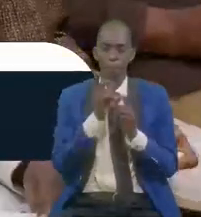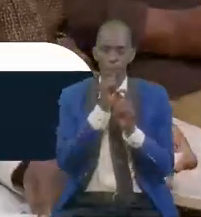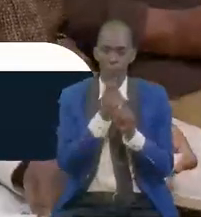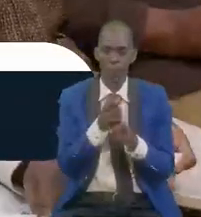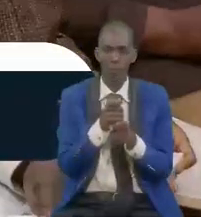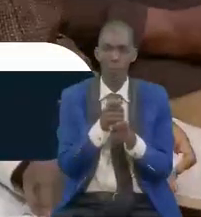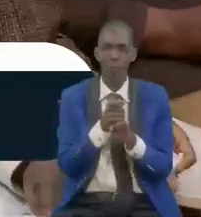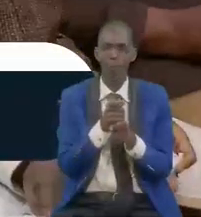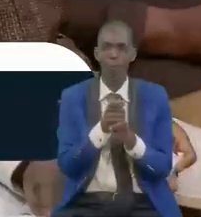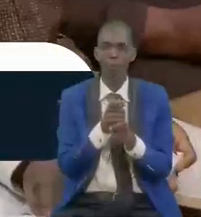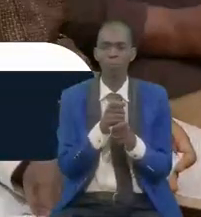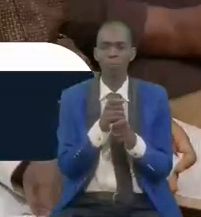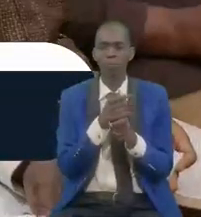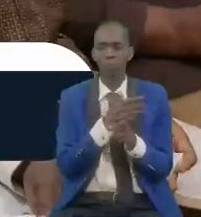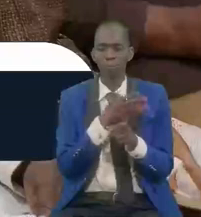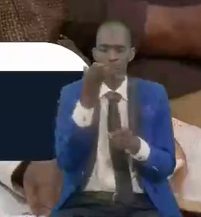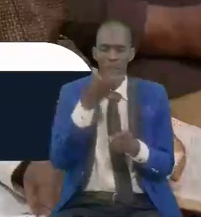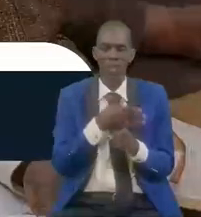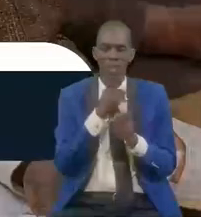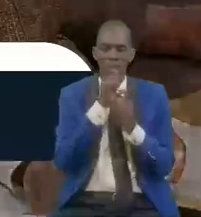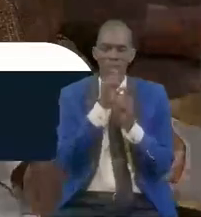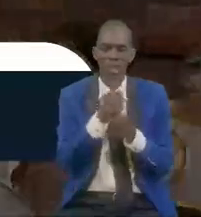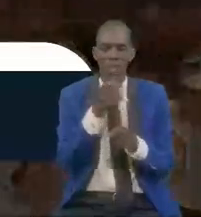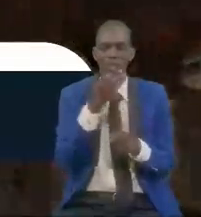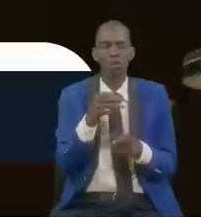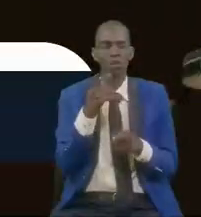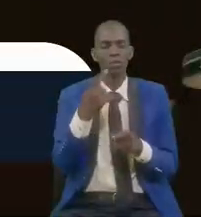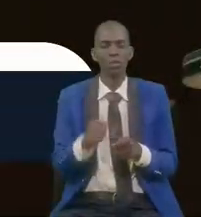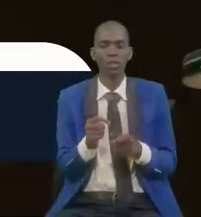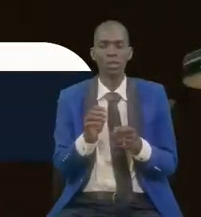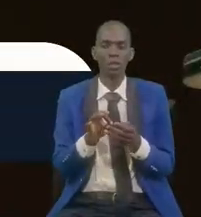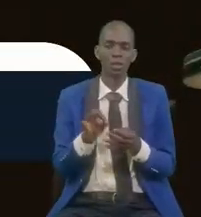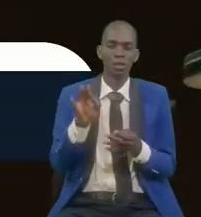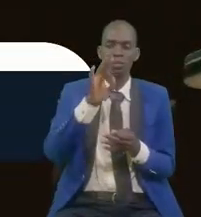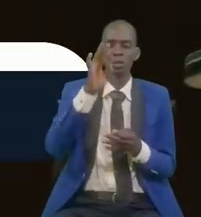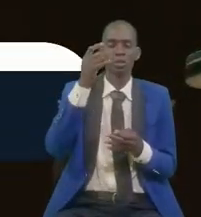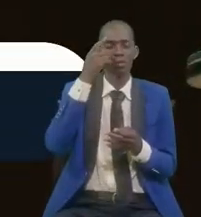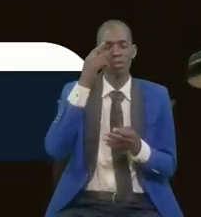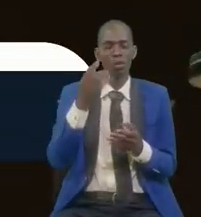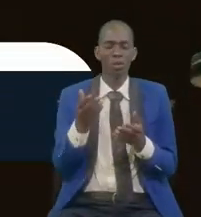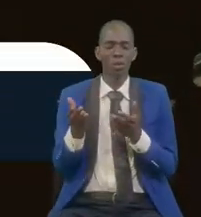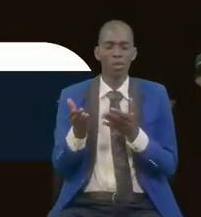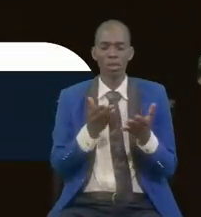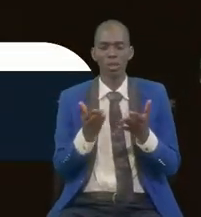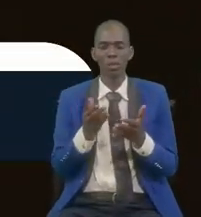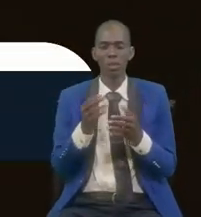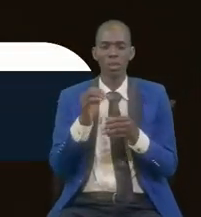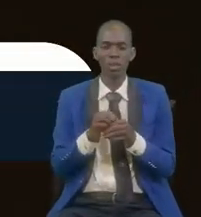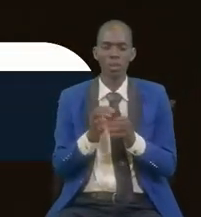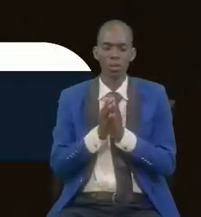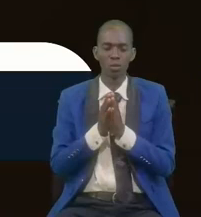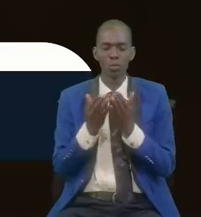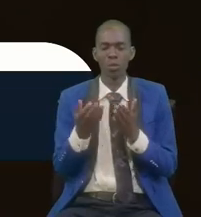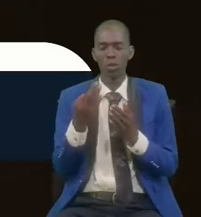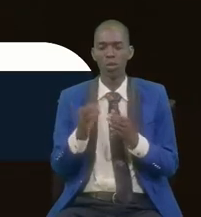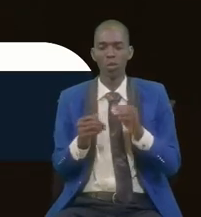les dons puissants de l'Esprit pour le service. Actes au chapitre